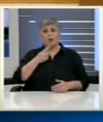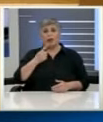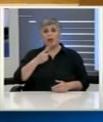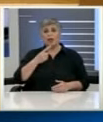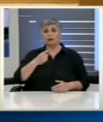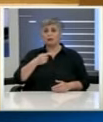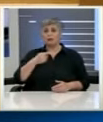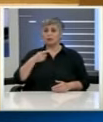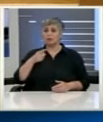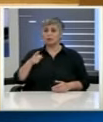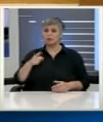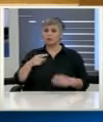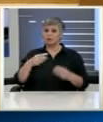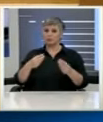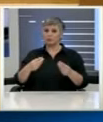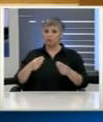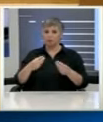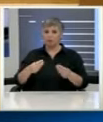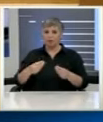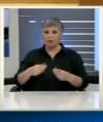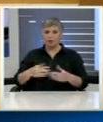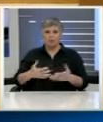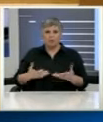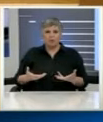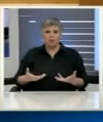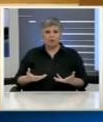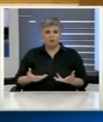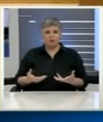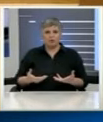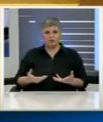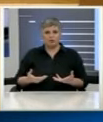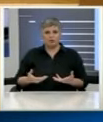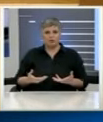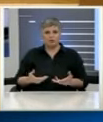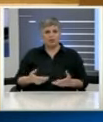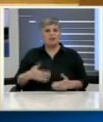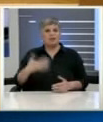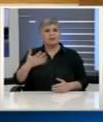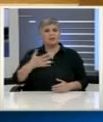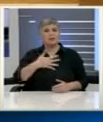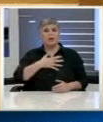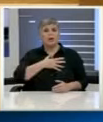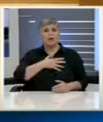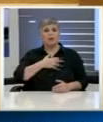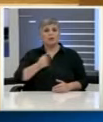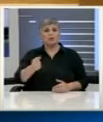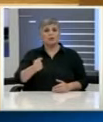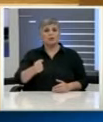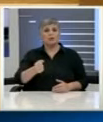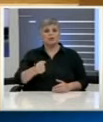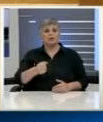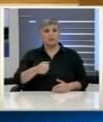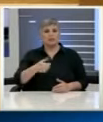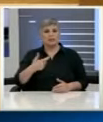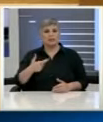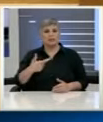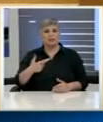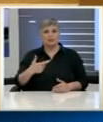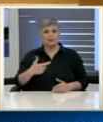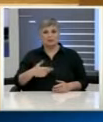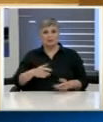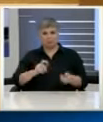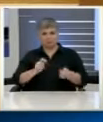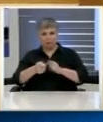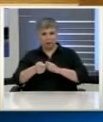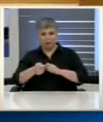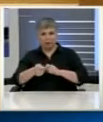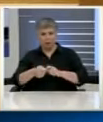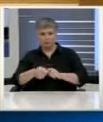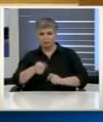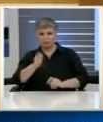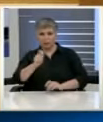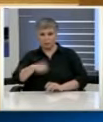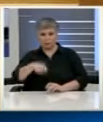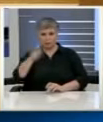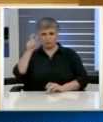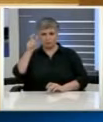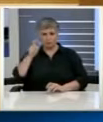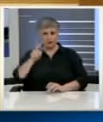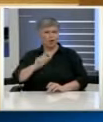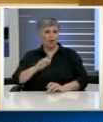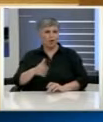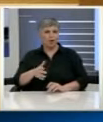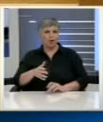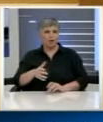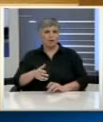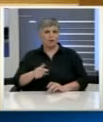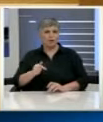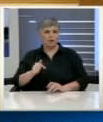επειδή η εμπιστοσύνη μακροπρόθεσμα δεν έρχεται θα μείνετε και θα μείνουμε δυστυχώς ως χώρα μόνο με